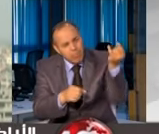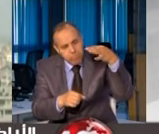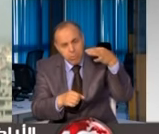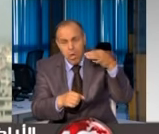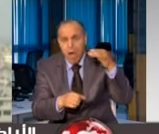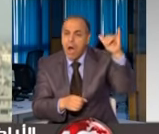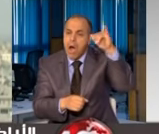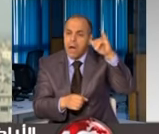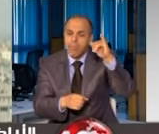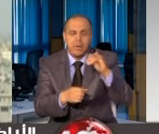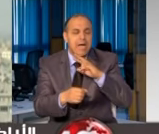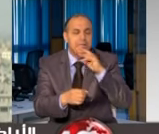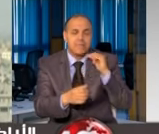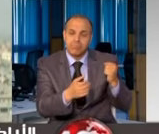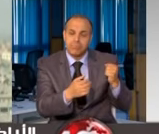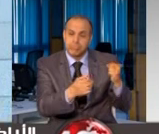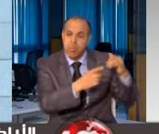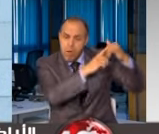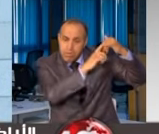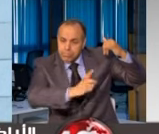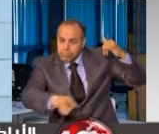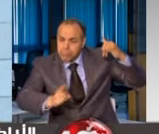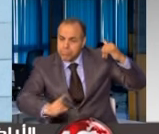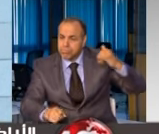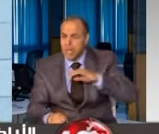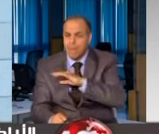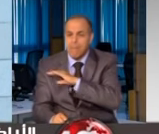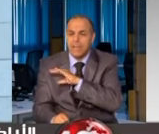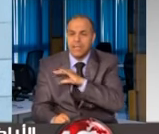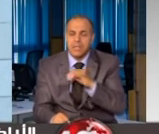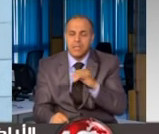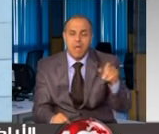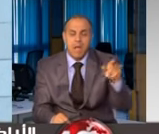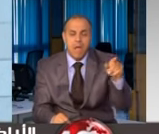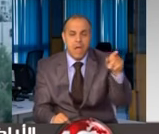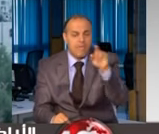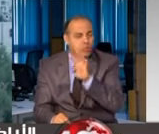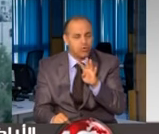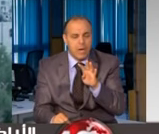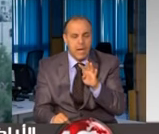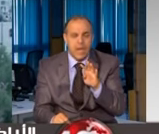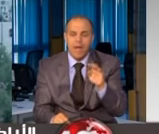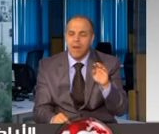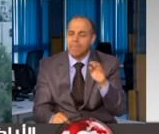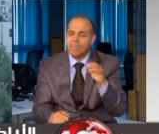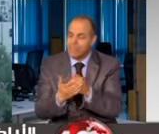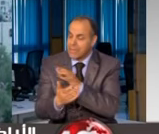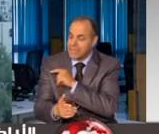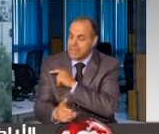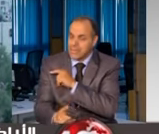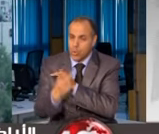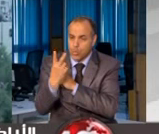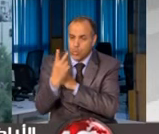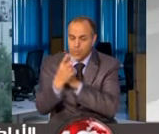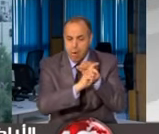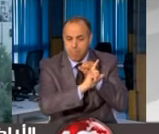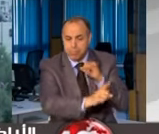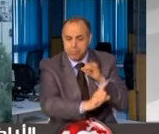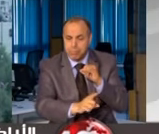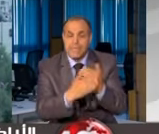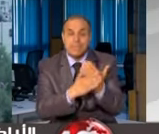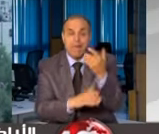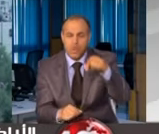الطائرة الحربية الإسرائيلية قصفها للقطاع باستهدافها لبلدة عبسان شرق مدينة خان يونس في غارتين شنتهما